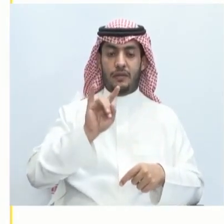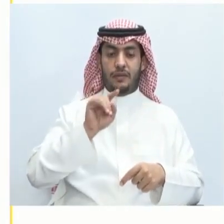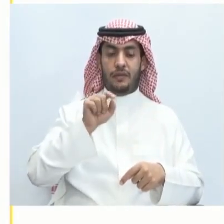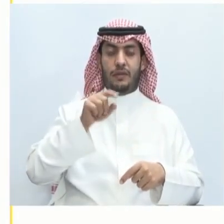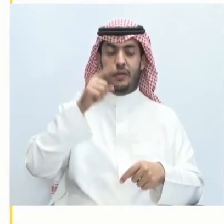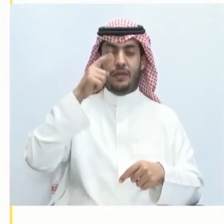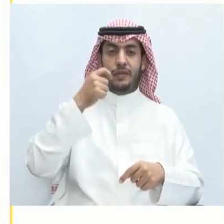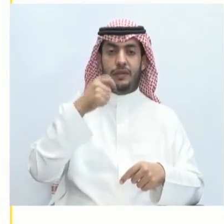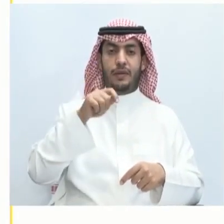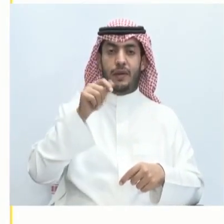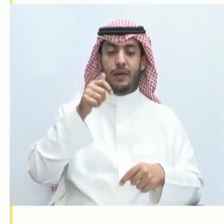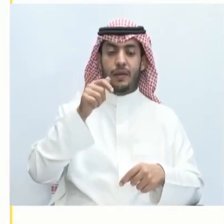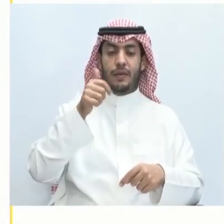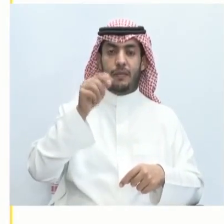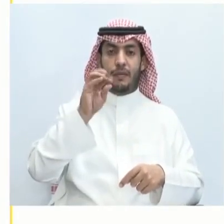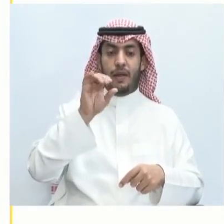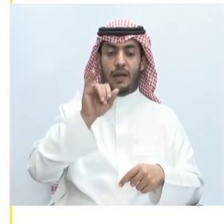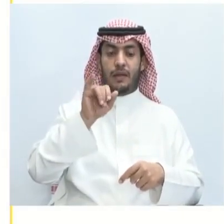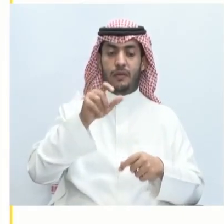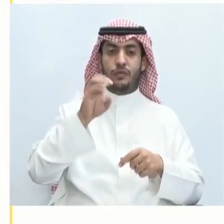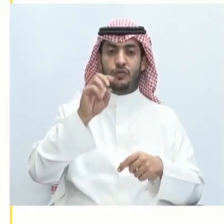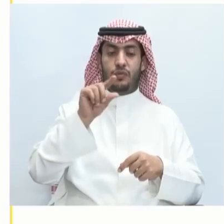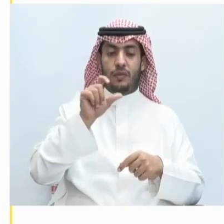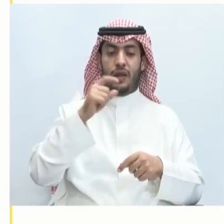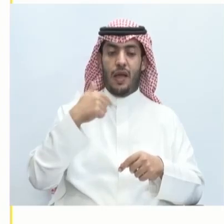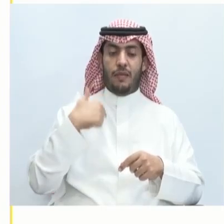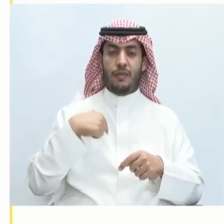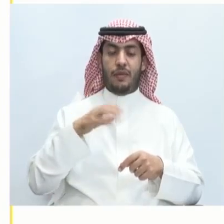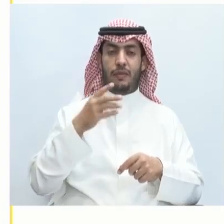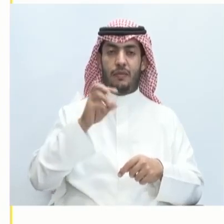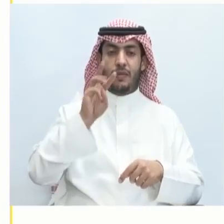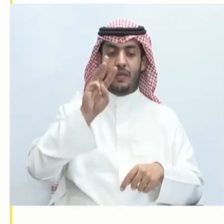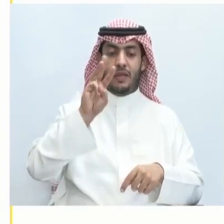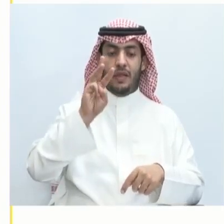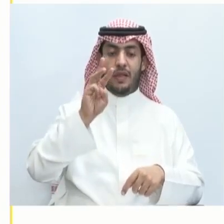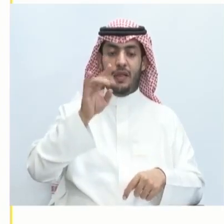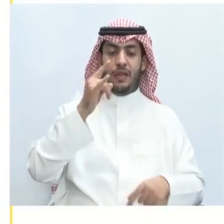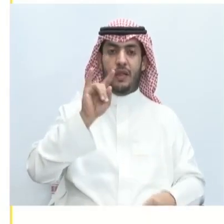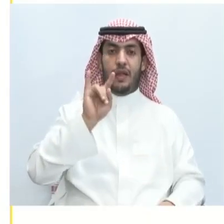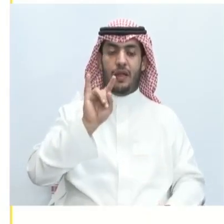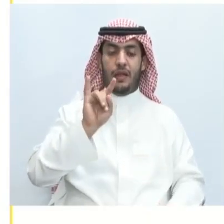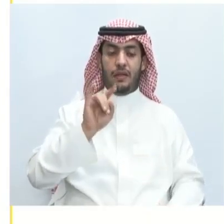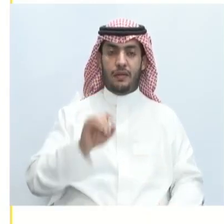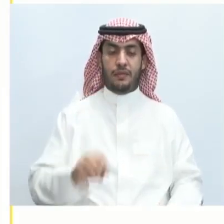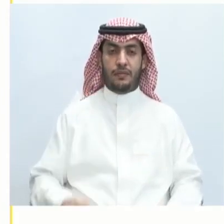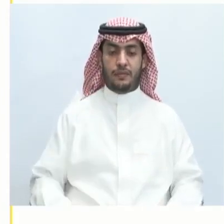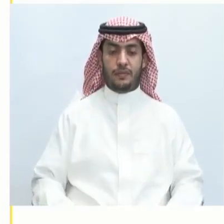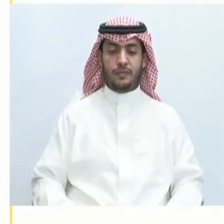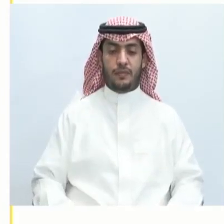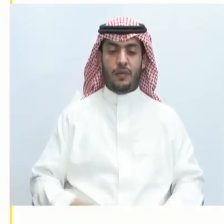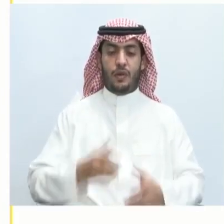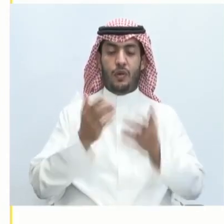اذا اشترى ابراهيم كميه من الجبن الابيض تزيد بمقدار ثلاثه اعشار